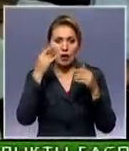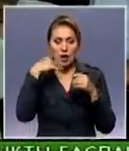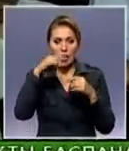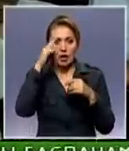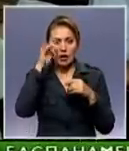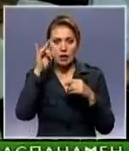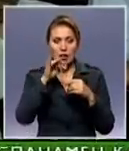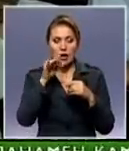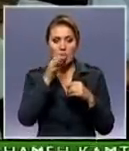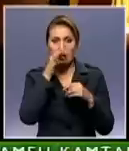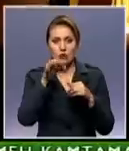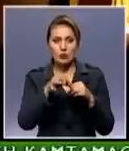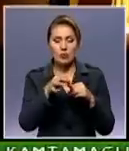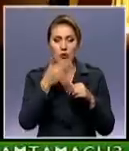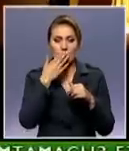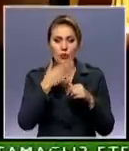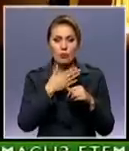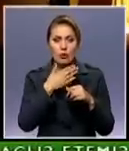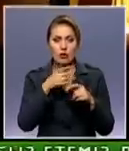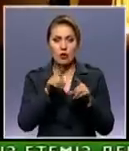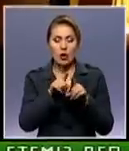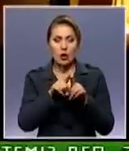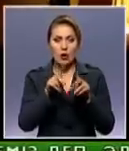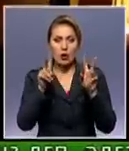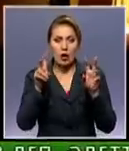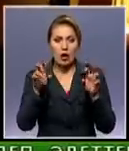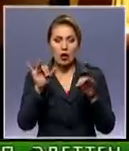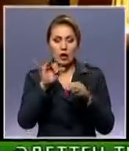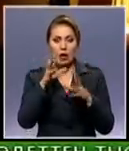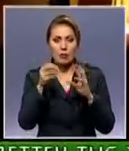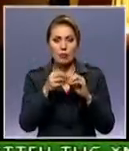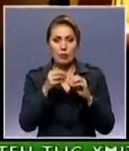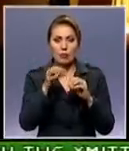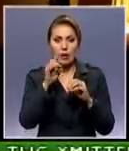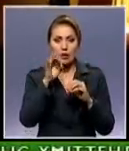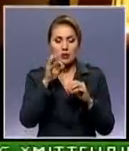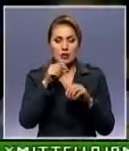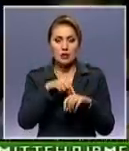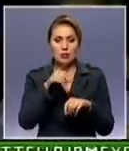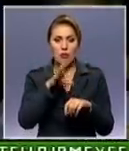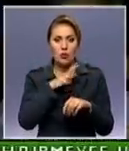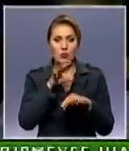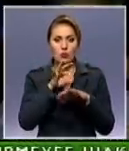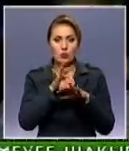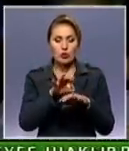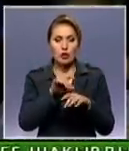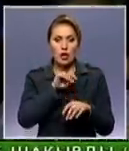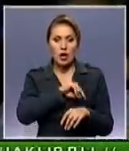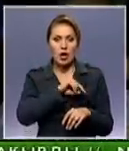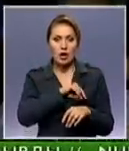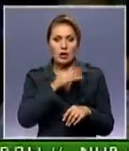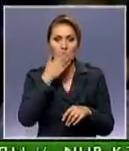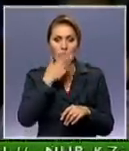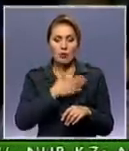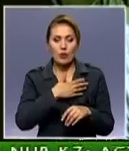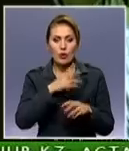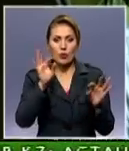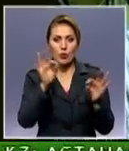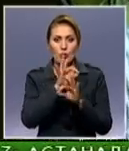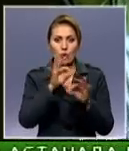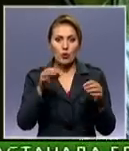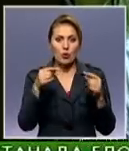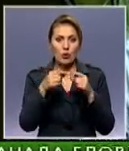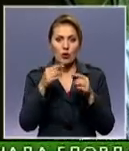деген. Әсіресе оның махаббат әнұраны саналатын атақты құсыне қорлана баянсыз сезімді бастан өткерген жандардың сүйіп шырқайтын әніне айналғаны